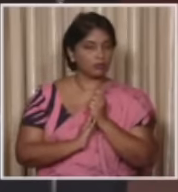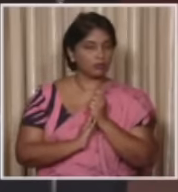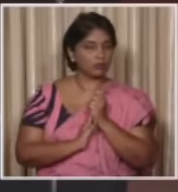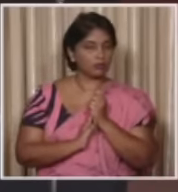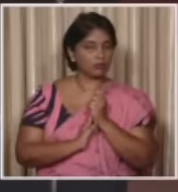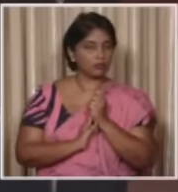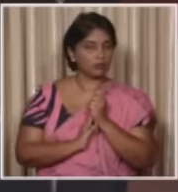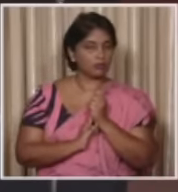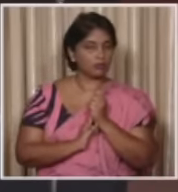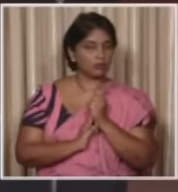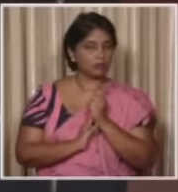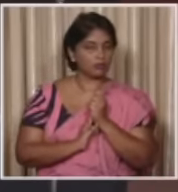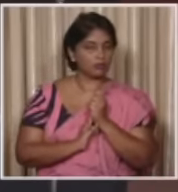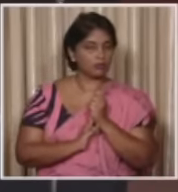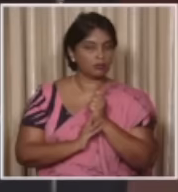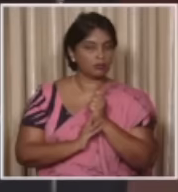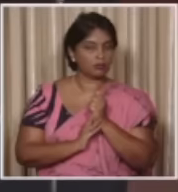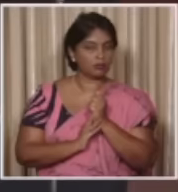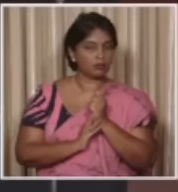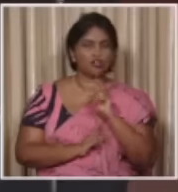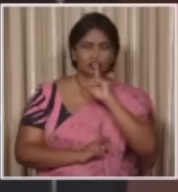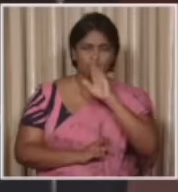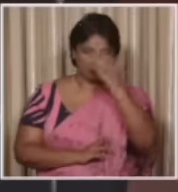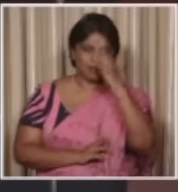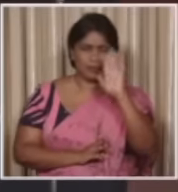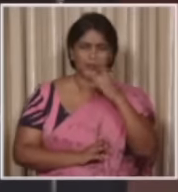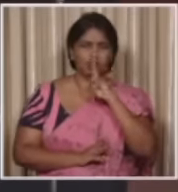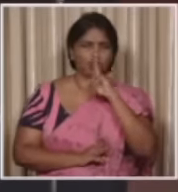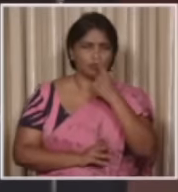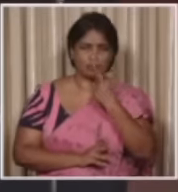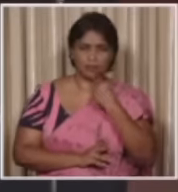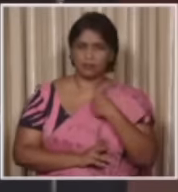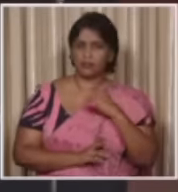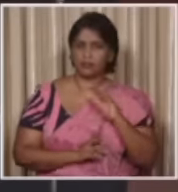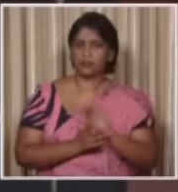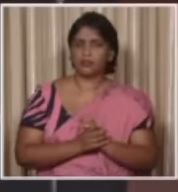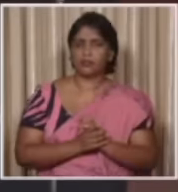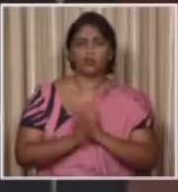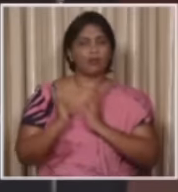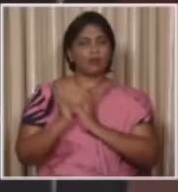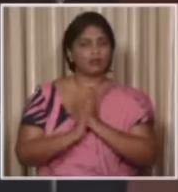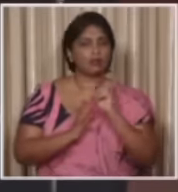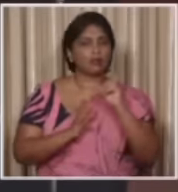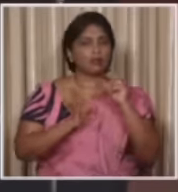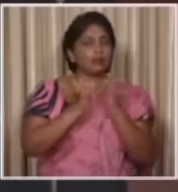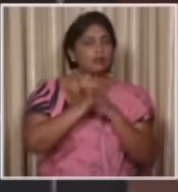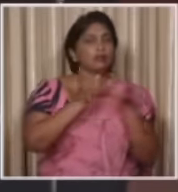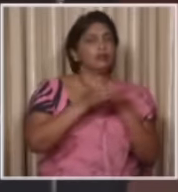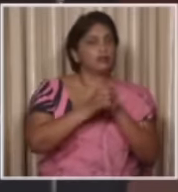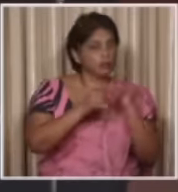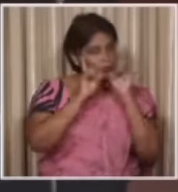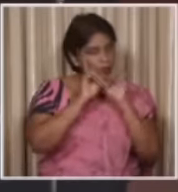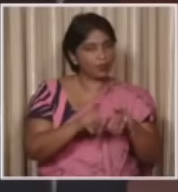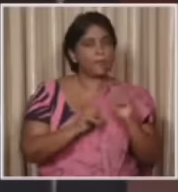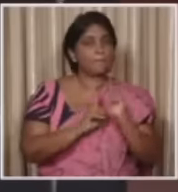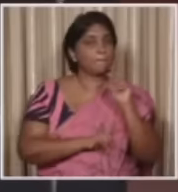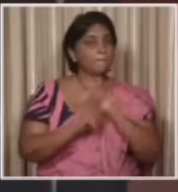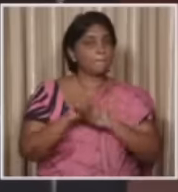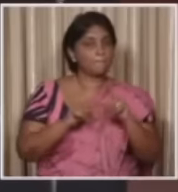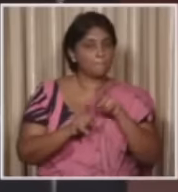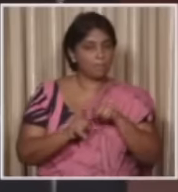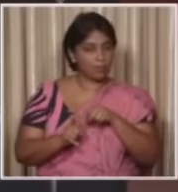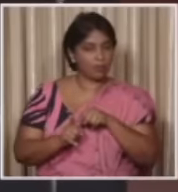ප්ලීස් let me speak with you. පාර්ලිමේන්තුවේ තියෙන වරප්‍රසාද ව්‍යවස්ථාදායක සභාවටත් තියෙනවා. පාර්ලිමේන්තුවේ